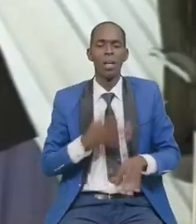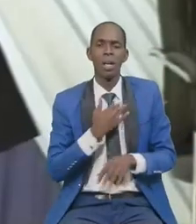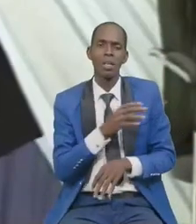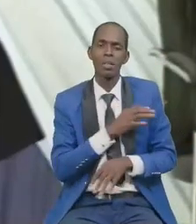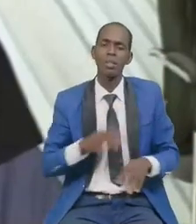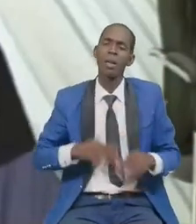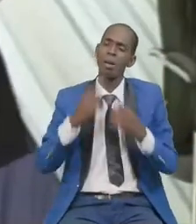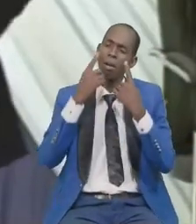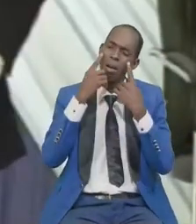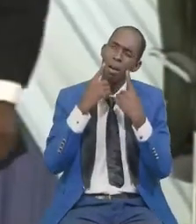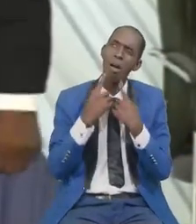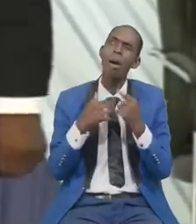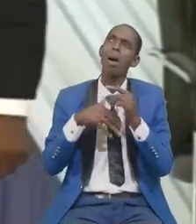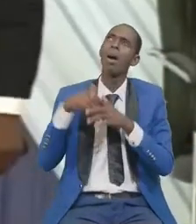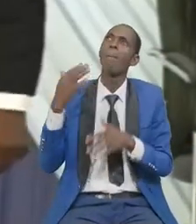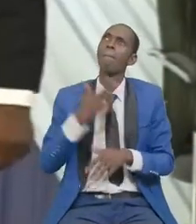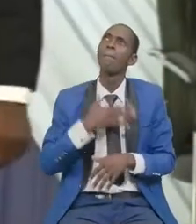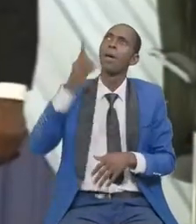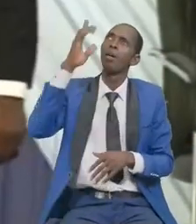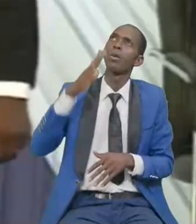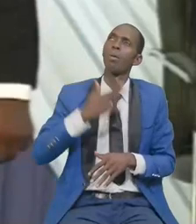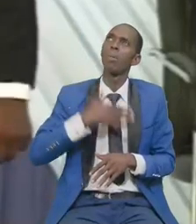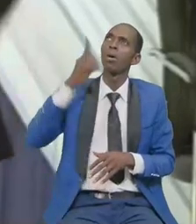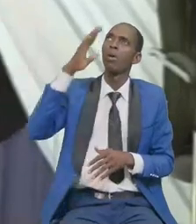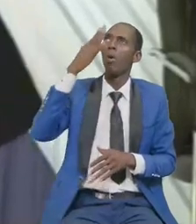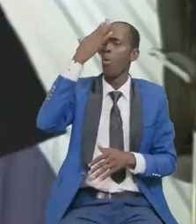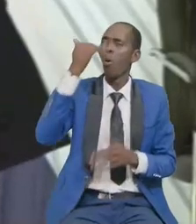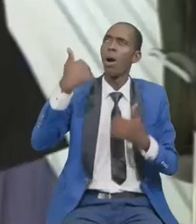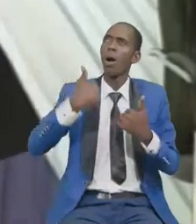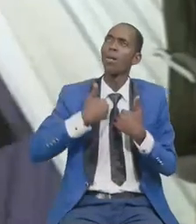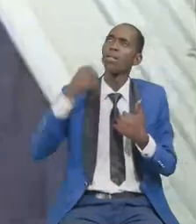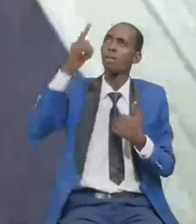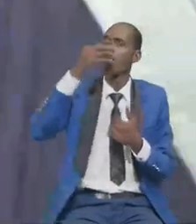Dieu, pourquoi m'as-tu abandonné?